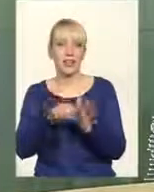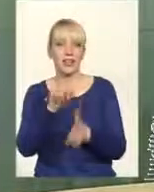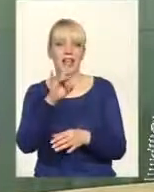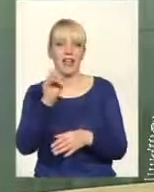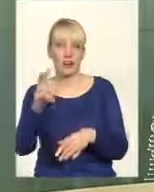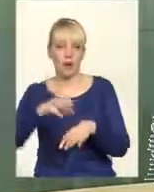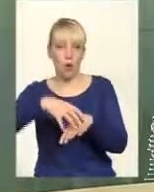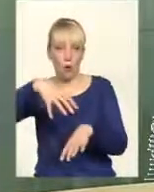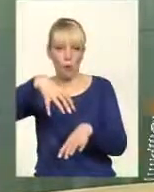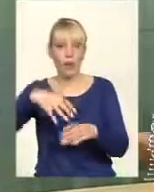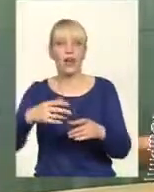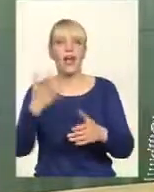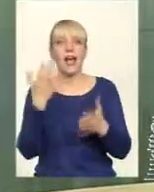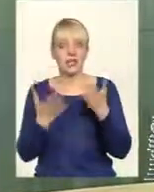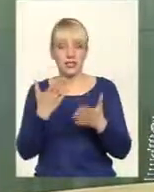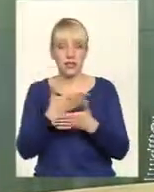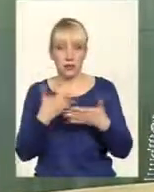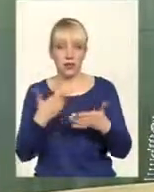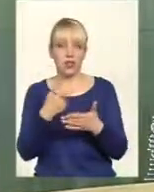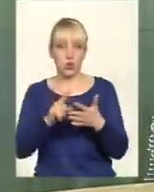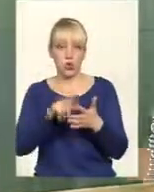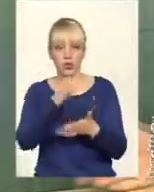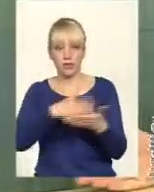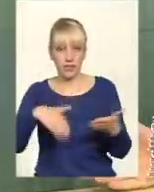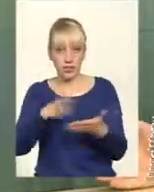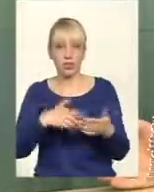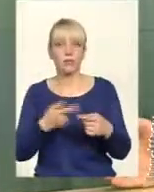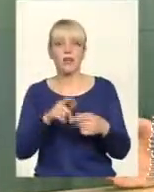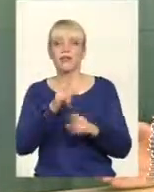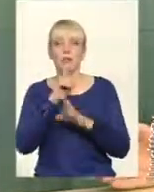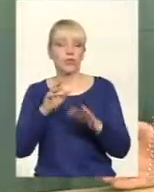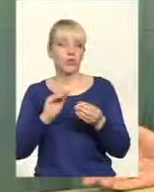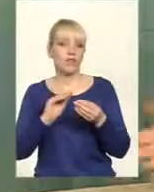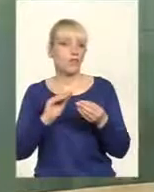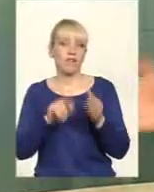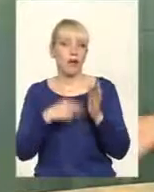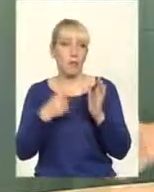ми її ліквідируємо, не будет никаких вопросов, там Донецк себе мирно жил